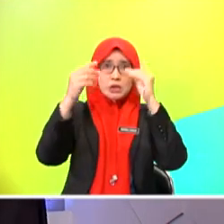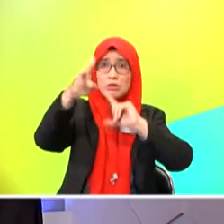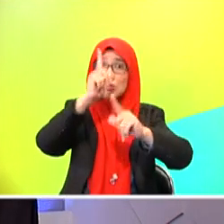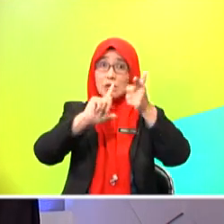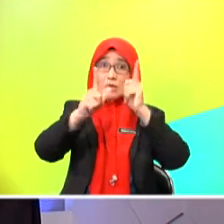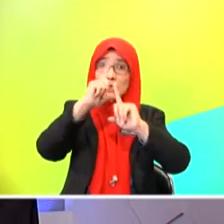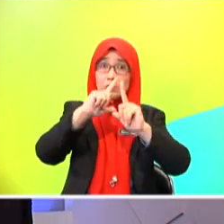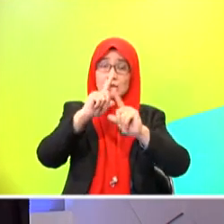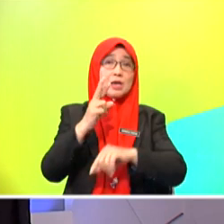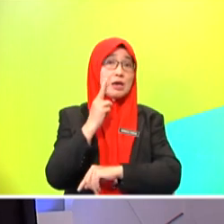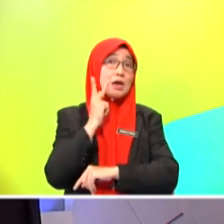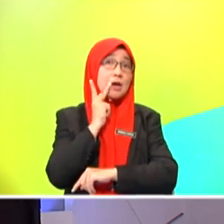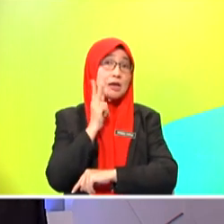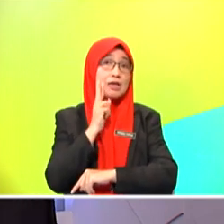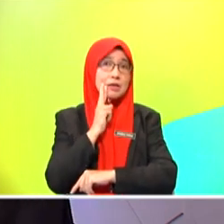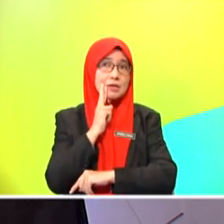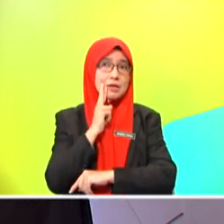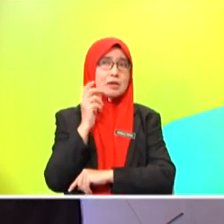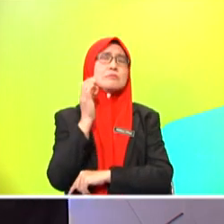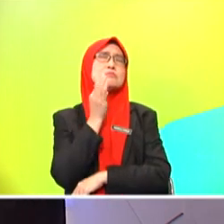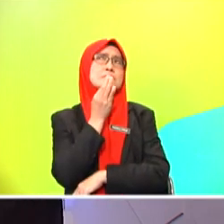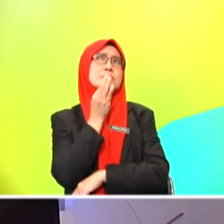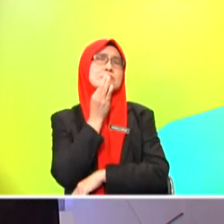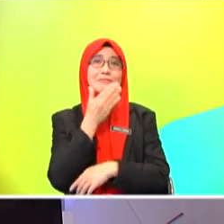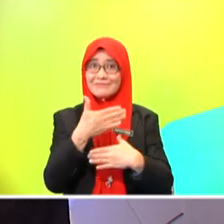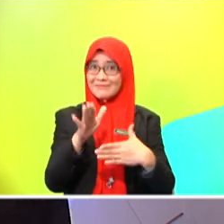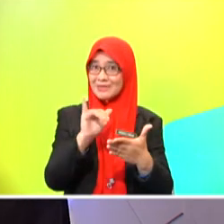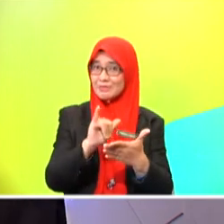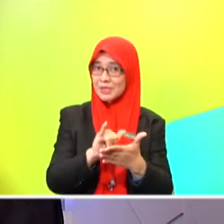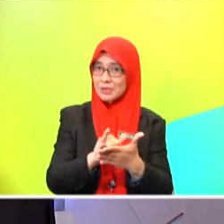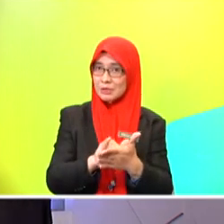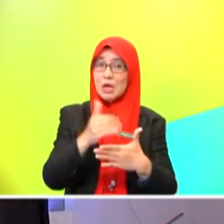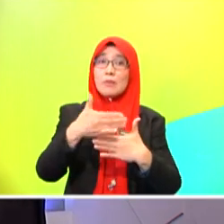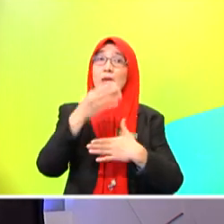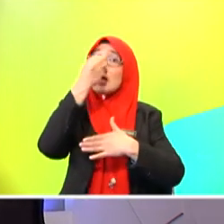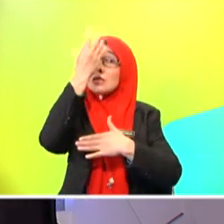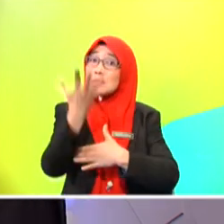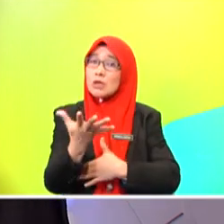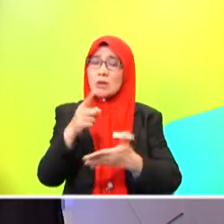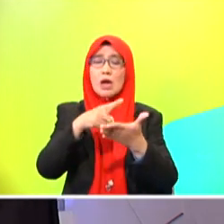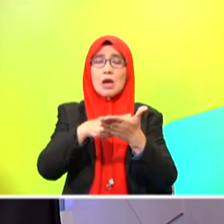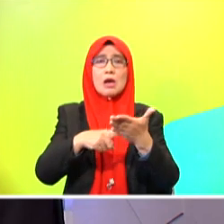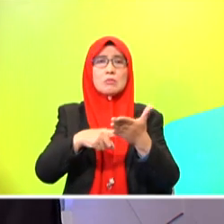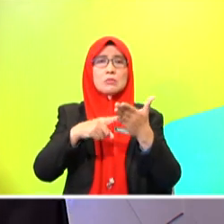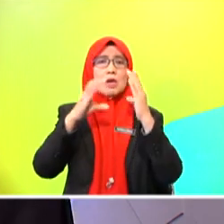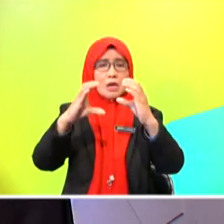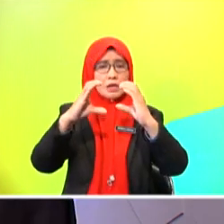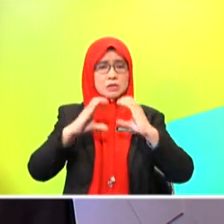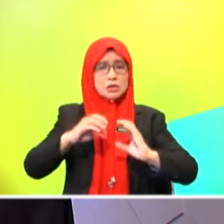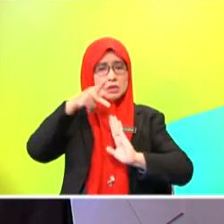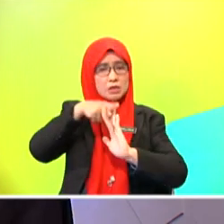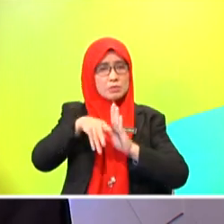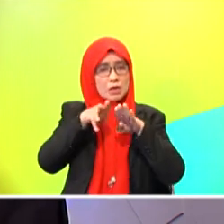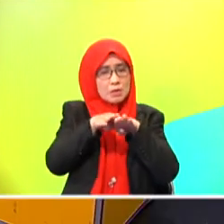Ria teka haiwan tersebut. Kemudian Ria perlu memberitahu apakah cara pemilikan haiwan